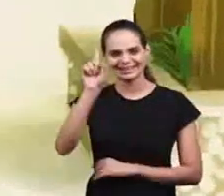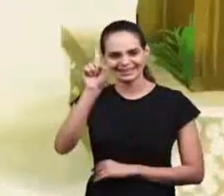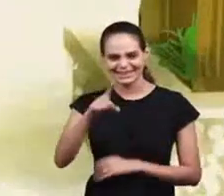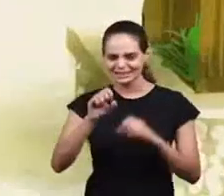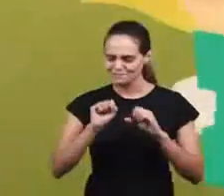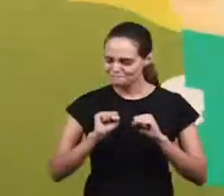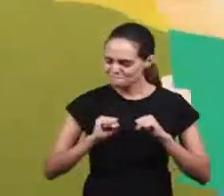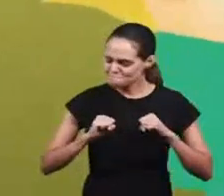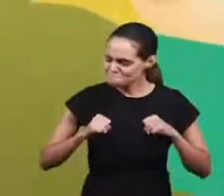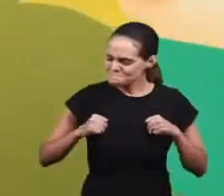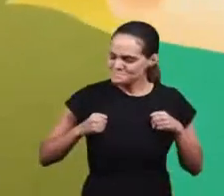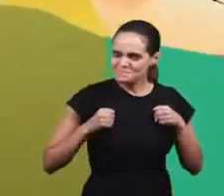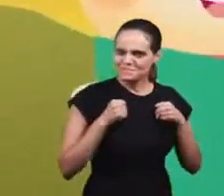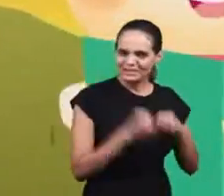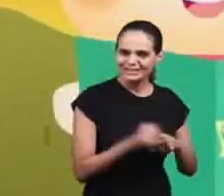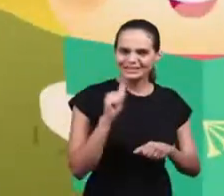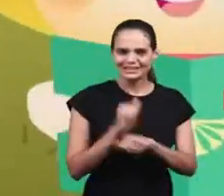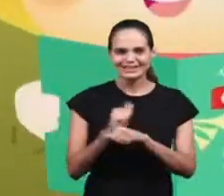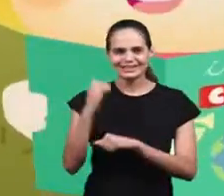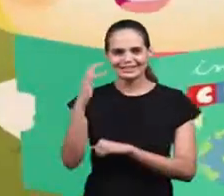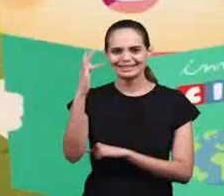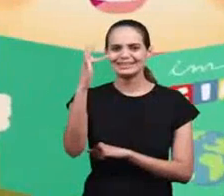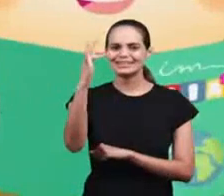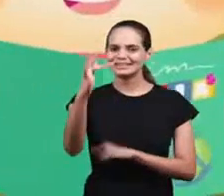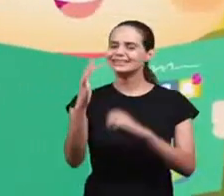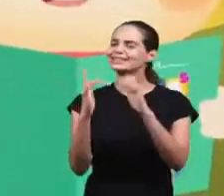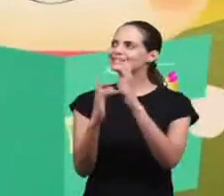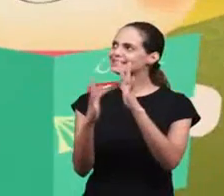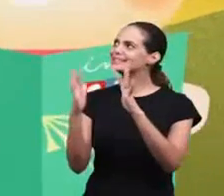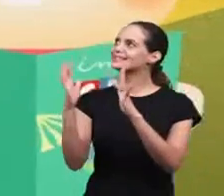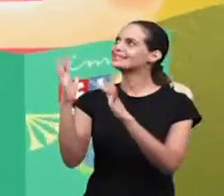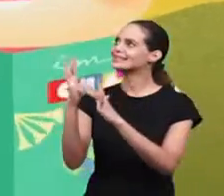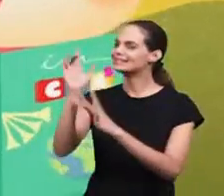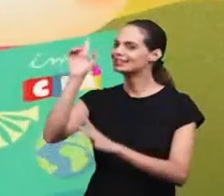Wenn ich traurig bin, kommt der Friede zum Regieren.